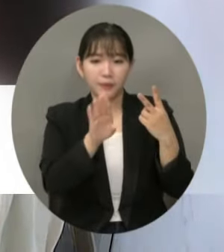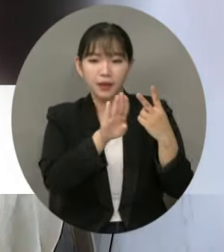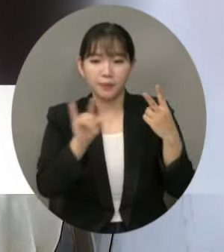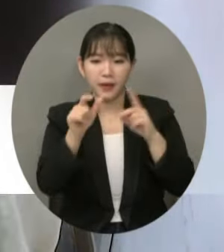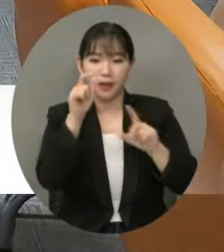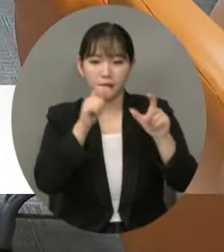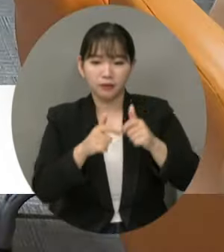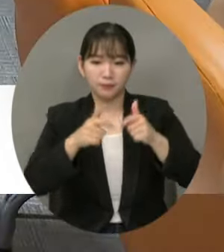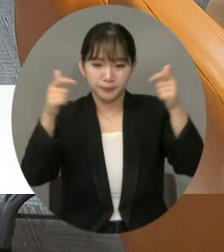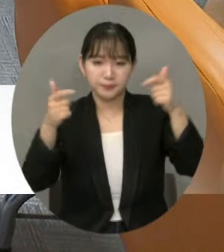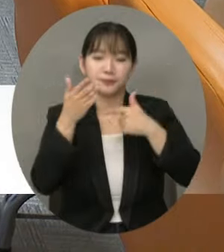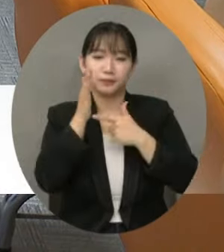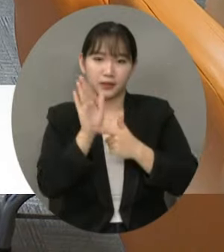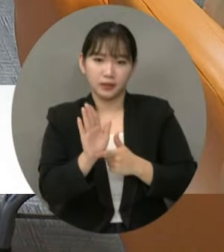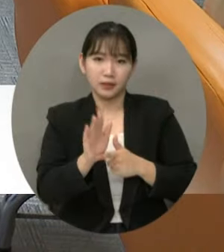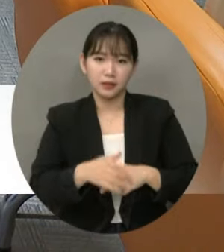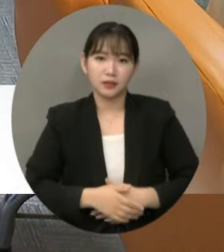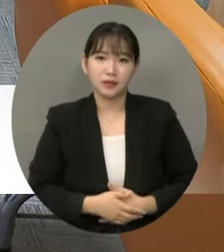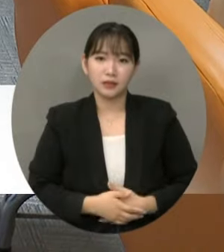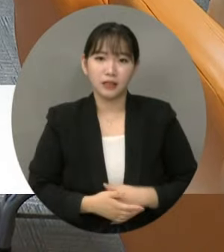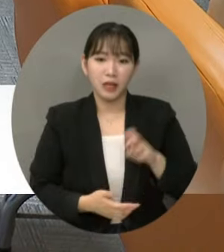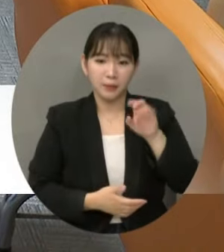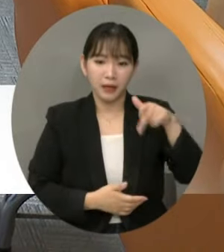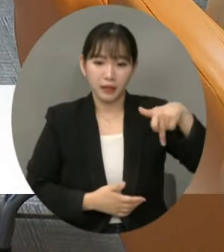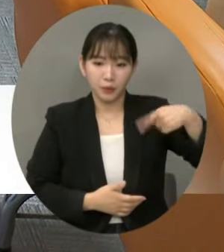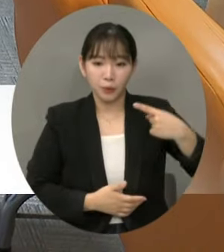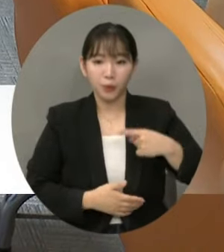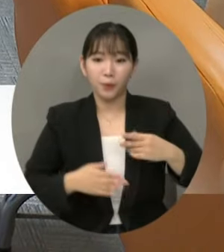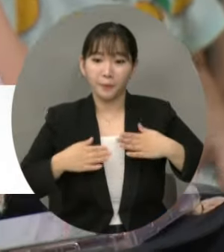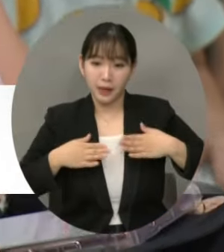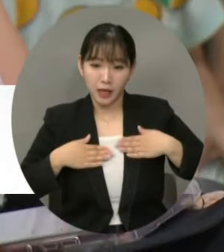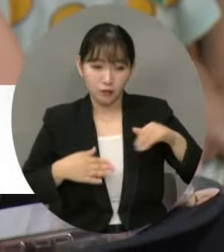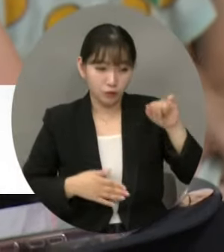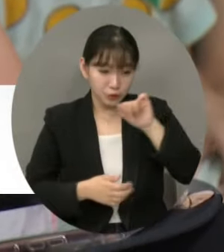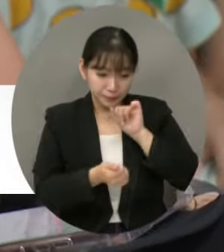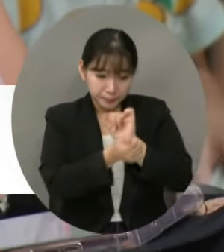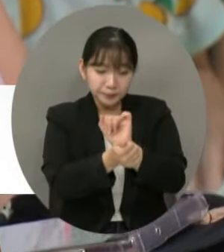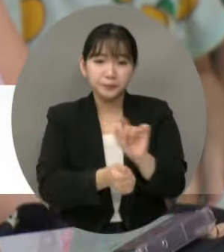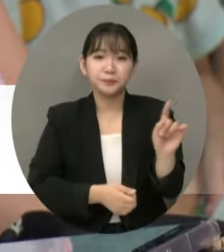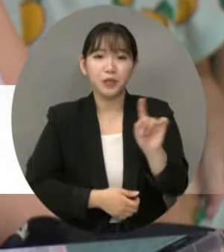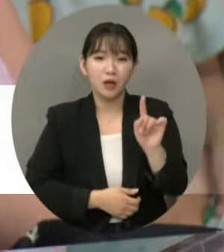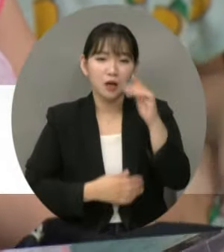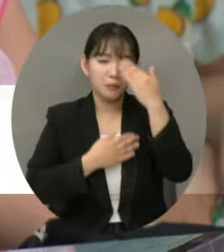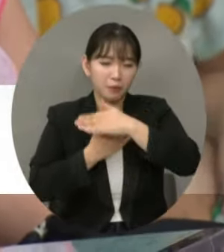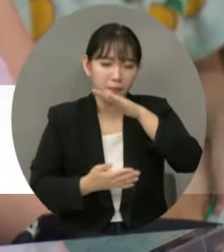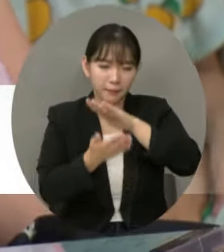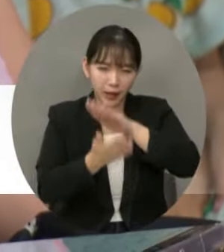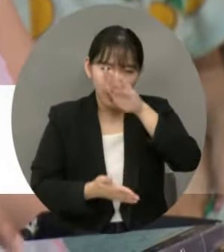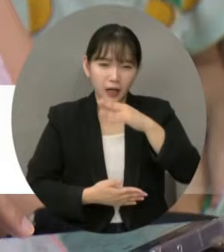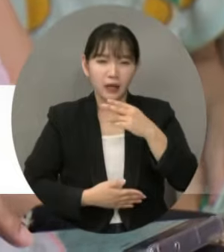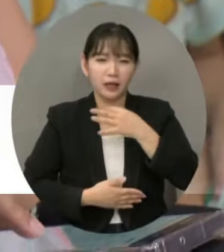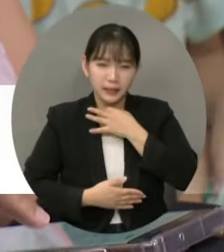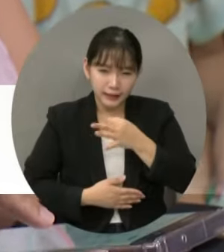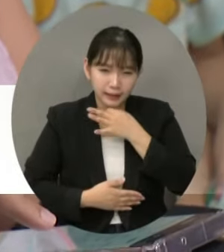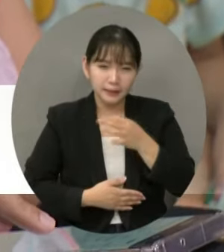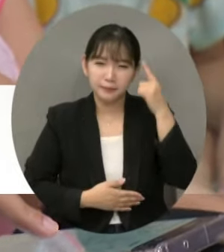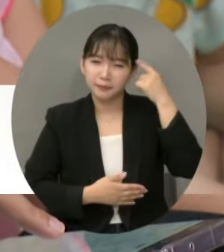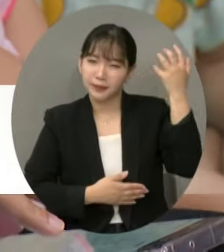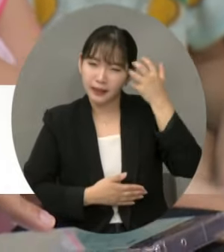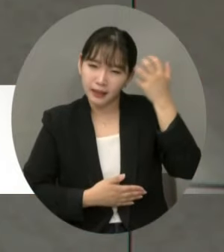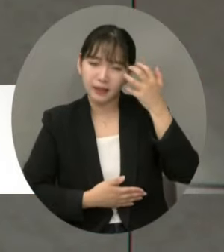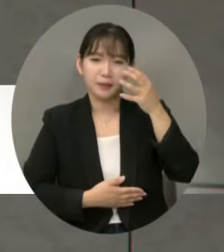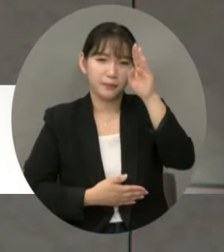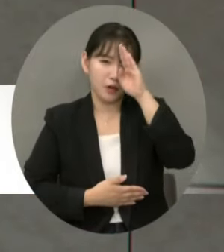2.1배 증가했다고 밝혔습니다. 마이코플라스마 폐렴균 감염증은 발열과 기침, 두통 등 호흡기 증상을